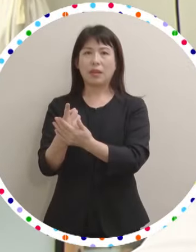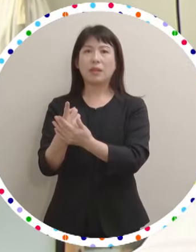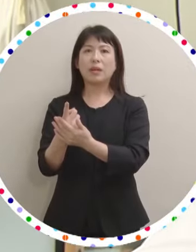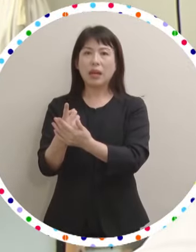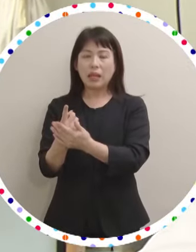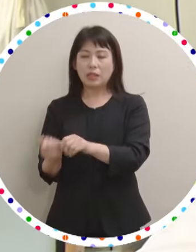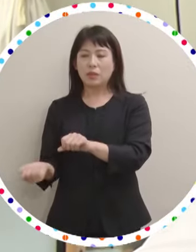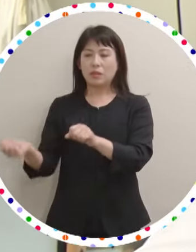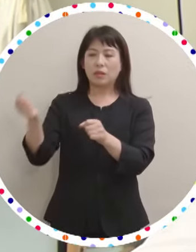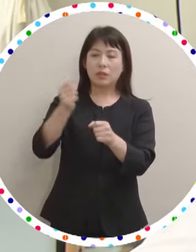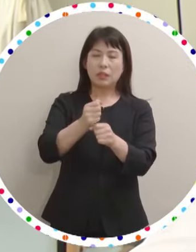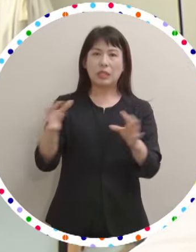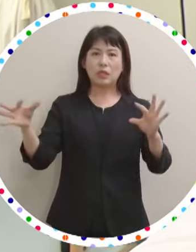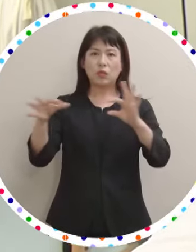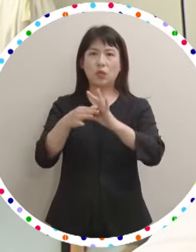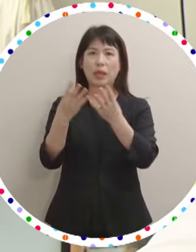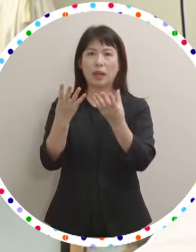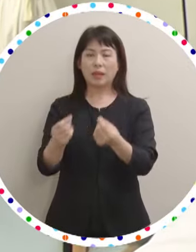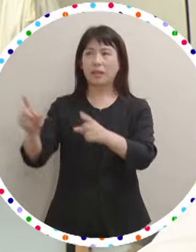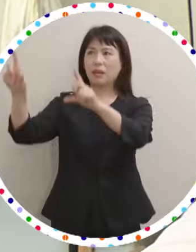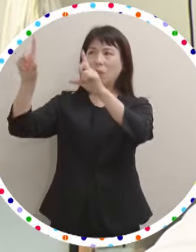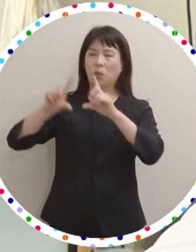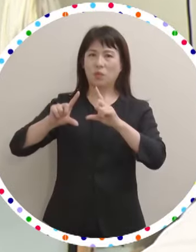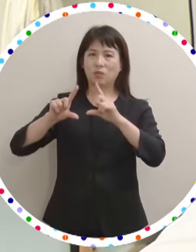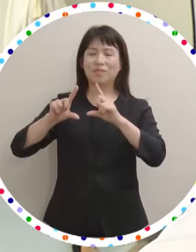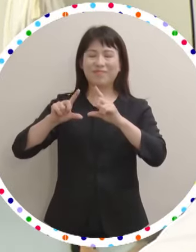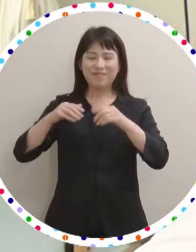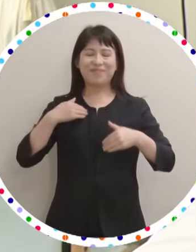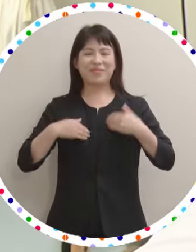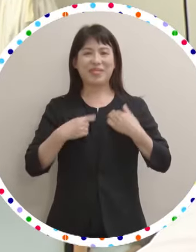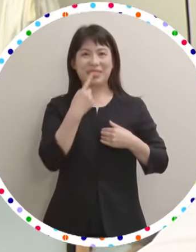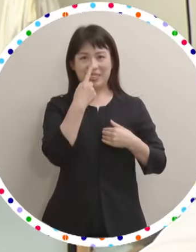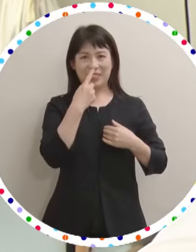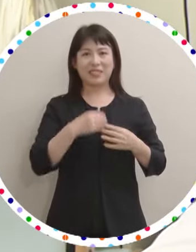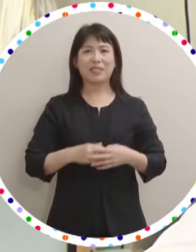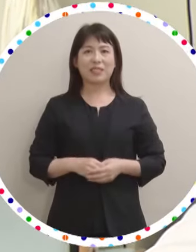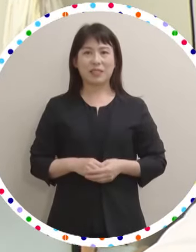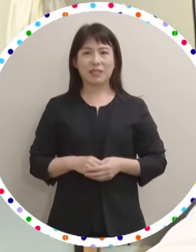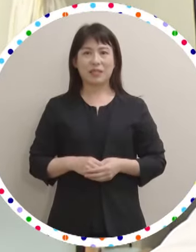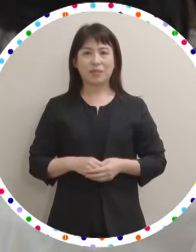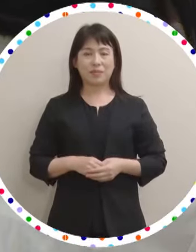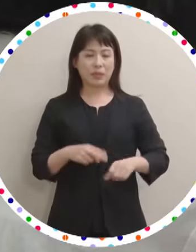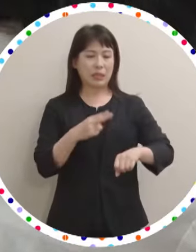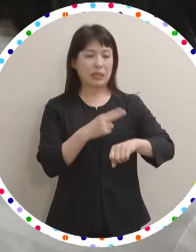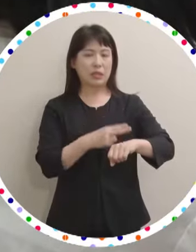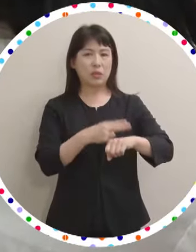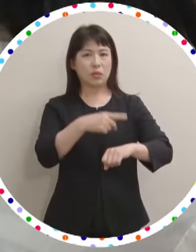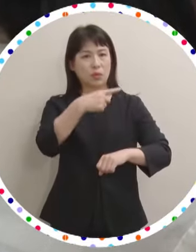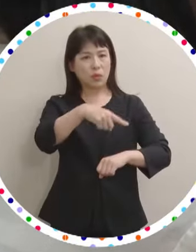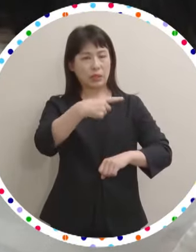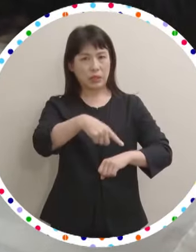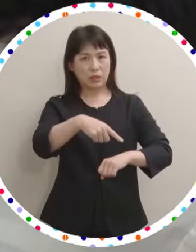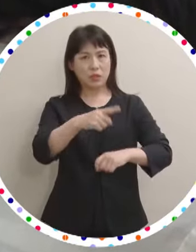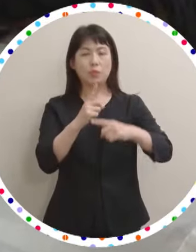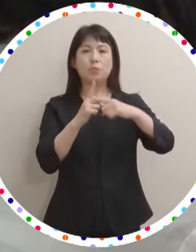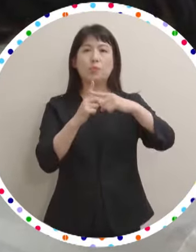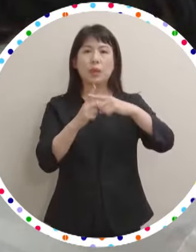て、再就職につながったっていう報告を受けたので、すごくとても嬉しかったです。技術講習だけではなくて、